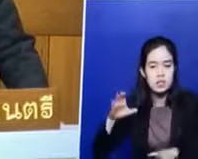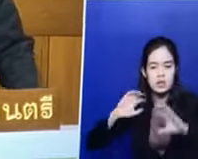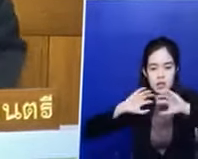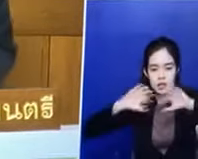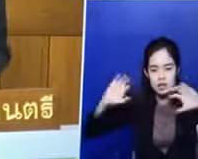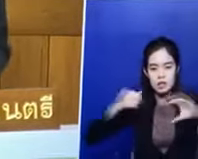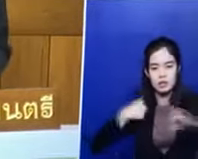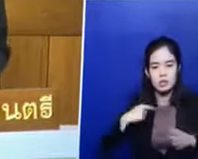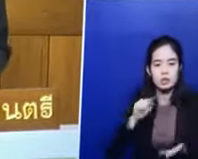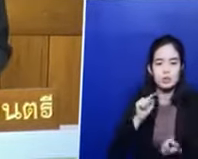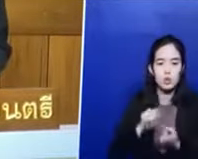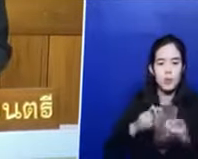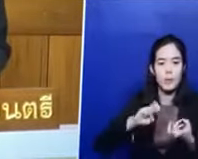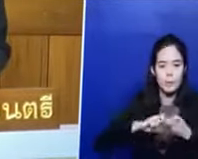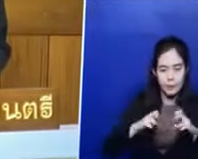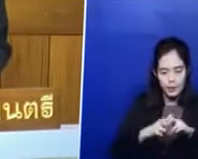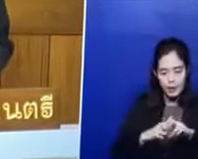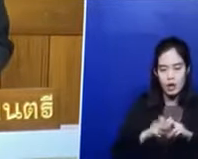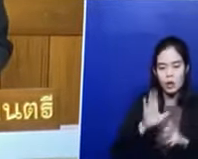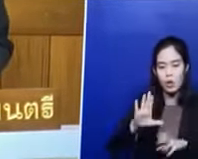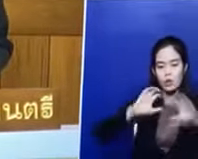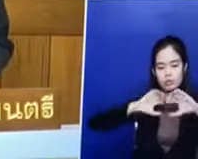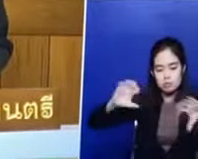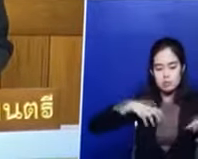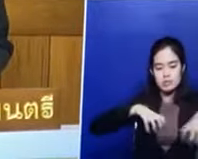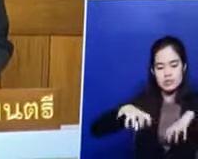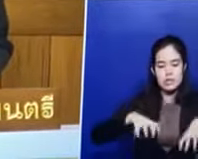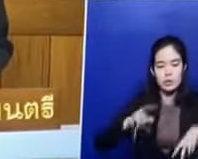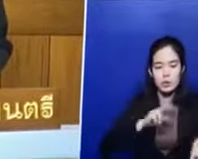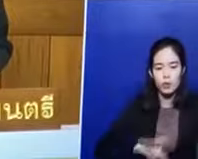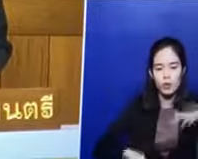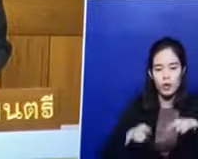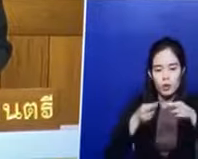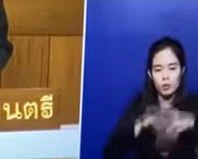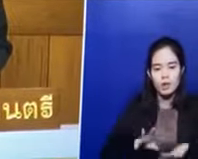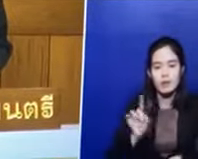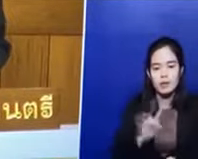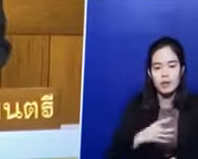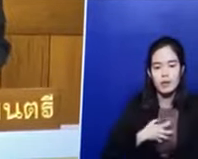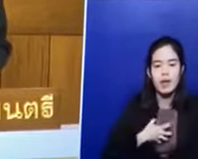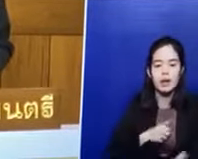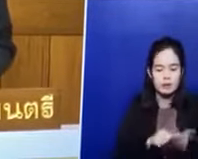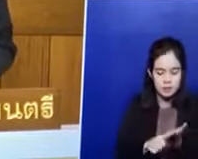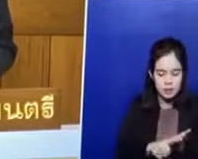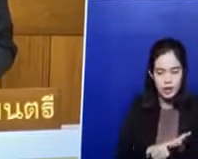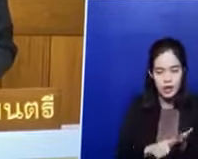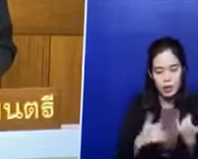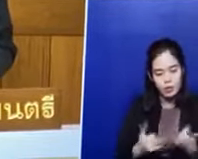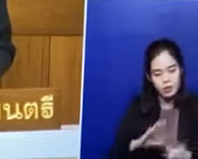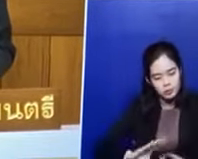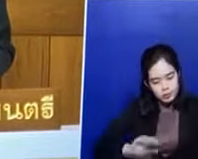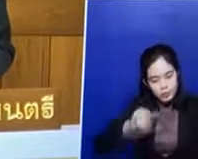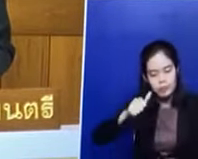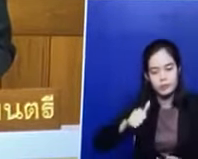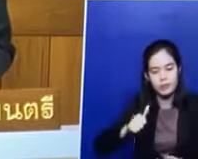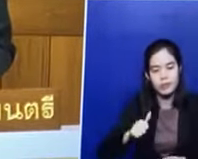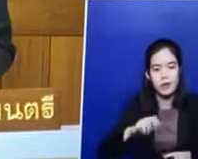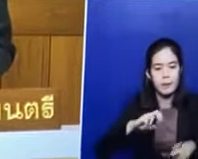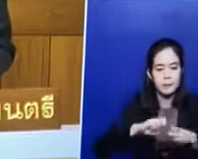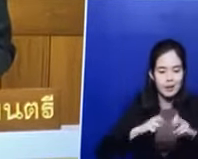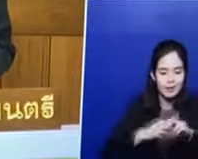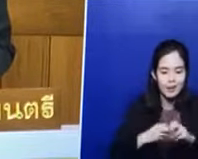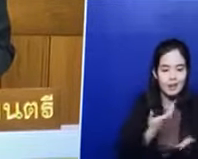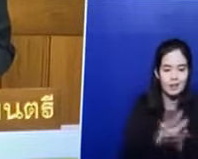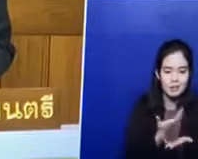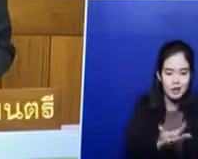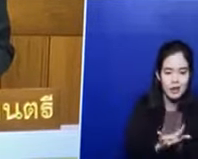ครัฐนะครับผมก็เร่งรัดมาโดยตลอดหลายปีที่ผ่านมาก็ค่อยๆแก้ค่อยๆปรับวันนี้ก็ดีขึ้นนะครับจากสถิติการใช้จ่ายน